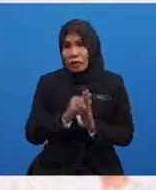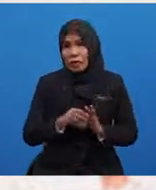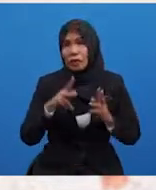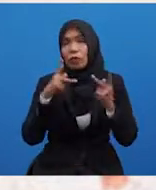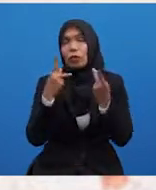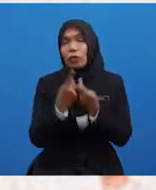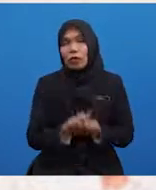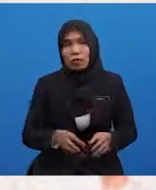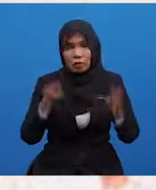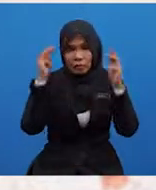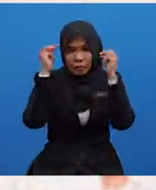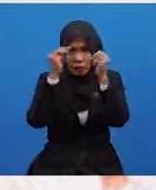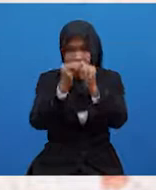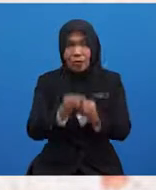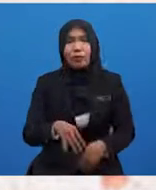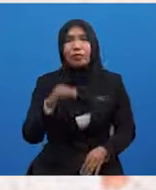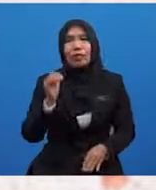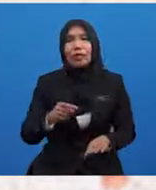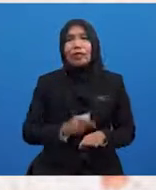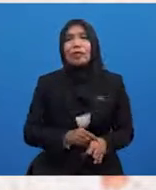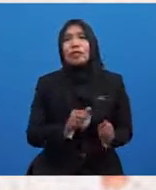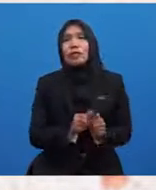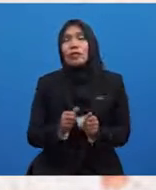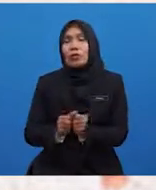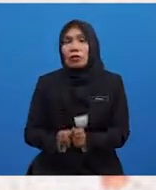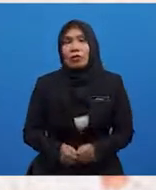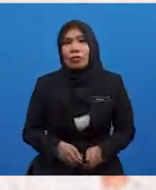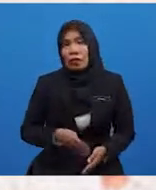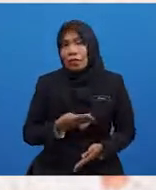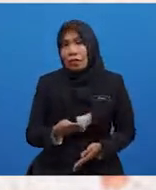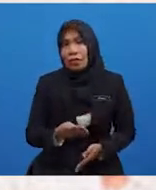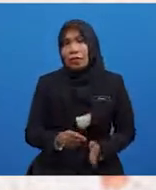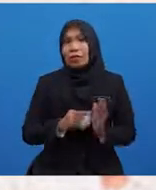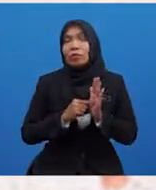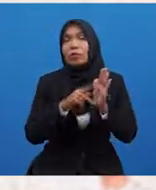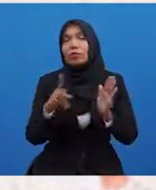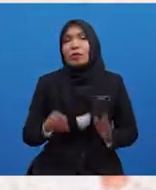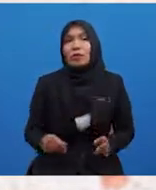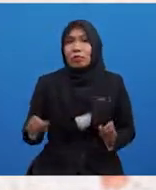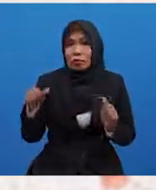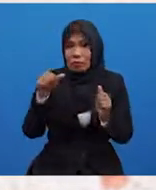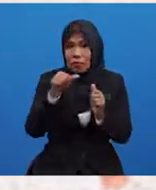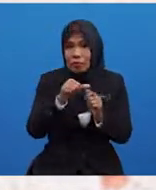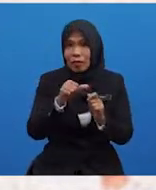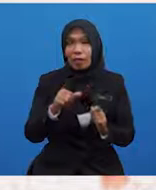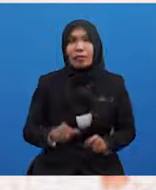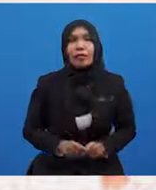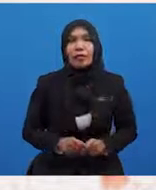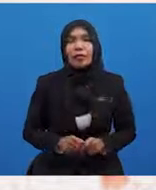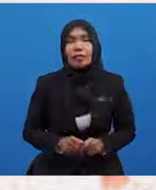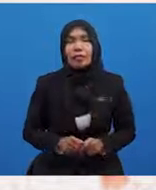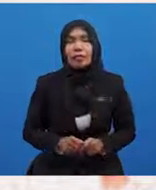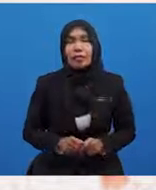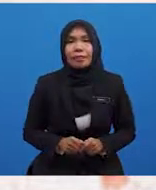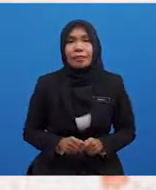yang disusun bagi menunjukkan arah, pergerakan atau kategori sesuatu maklumat.